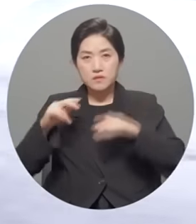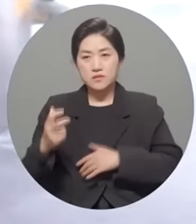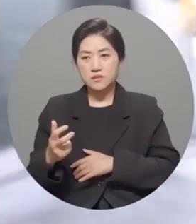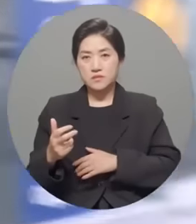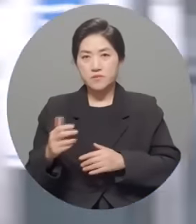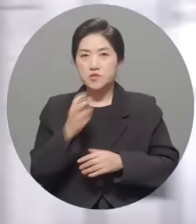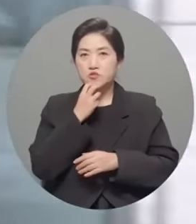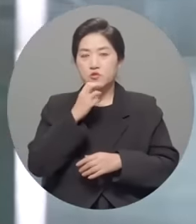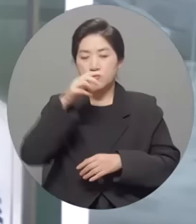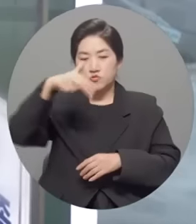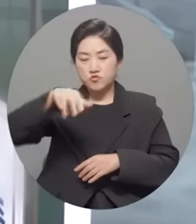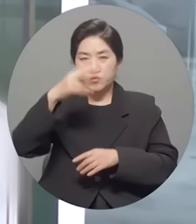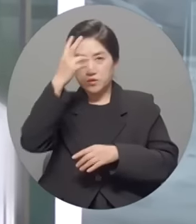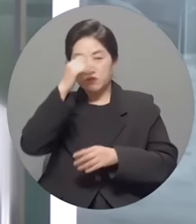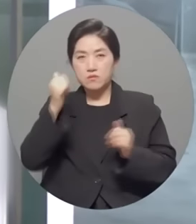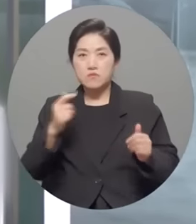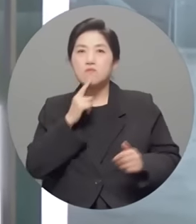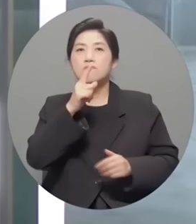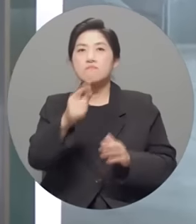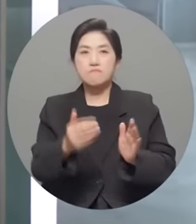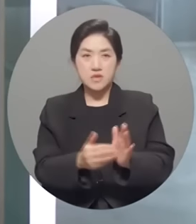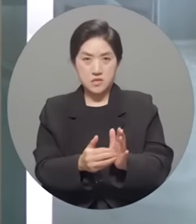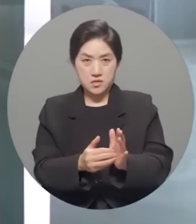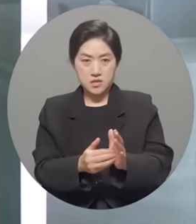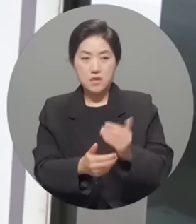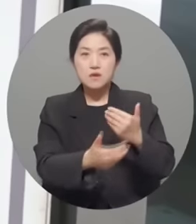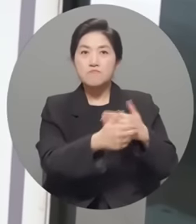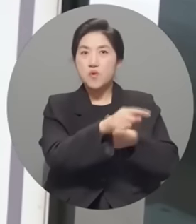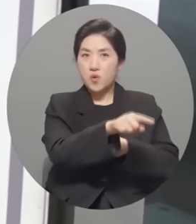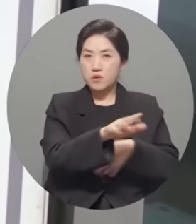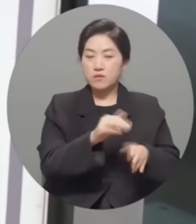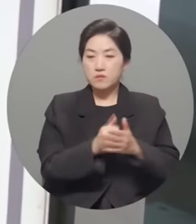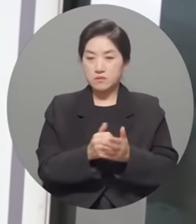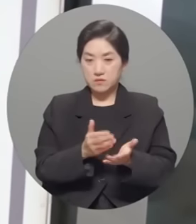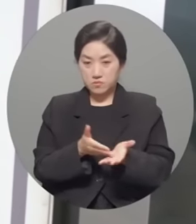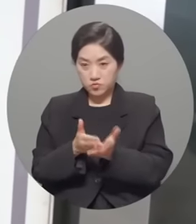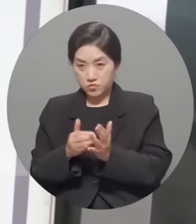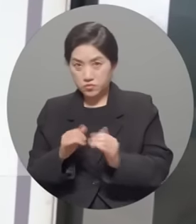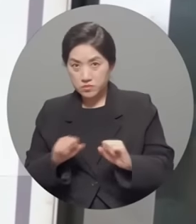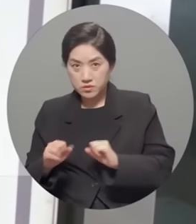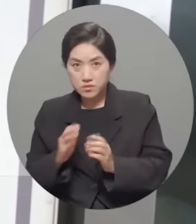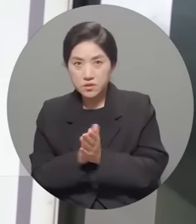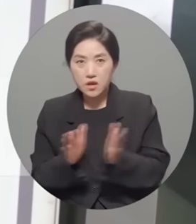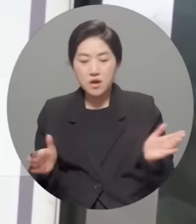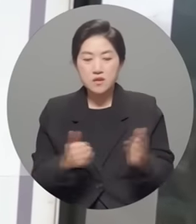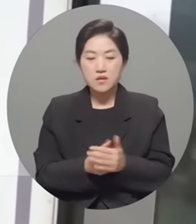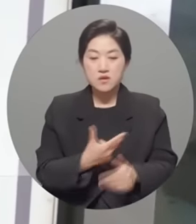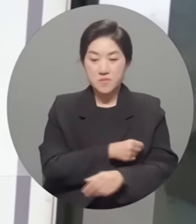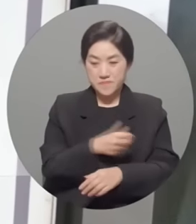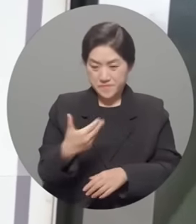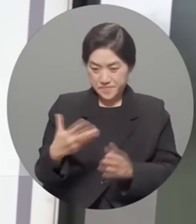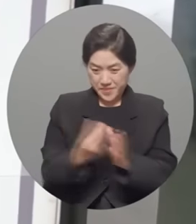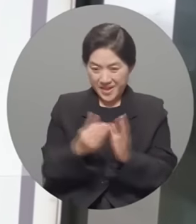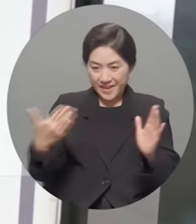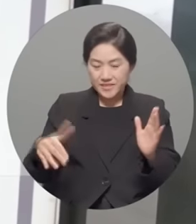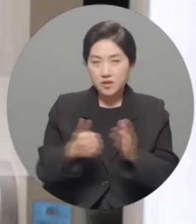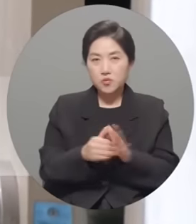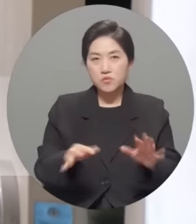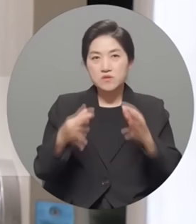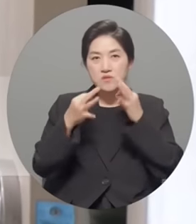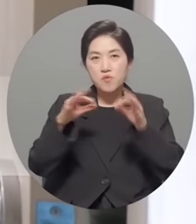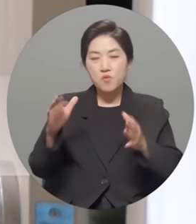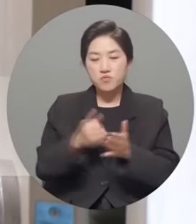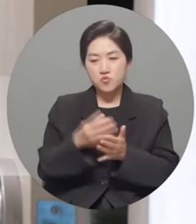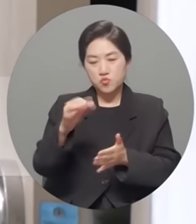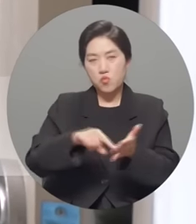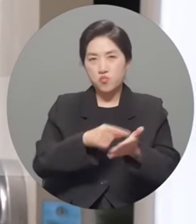서울 중랑경찰서에 고소장을 접수한 가운데 병원 측은 취재가 시작되자 접종을 끝내지 못한 학생들에 대해 오는 금요일부터